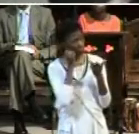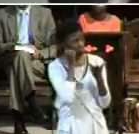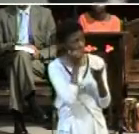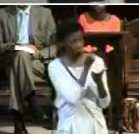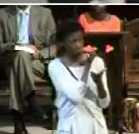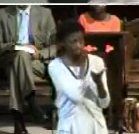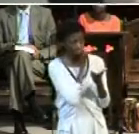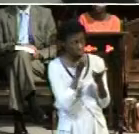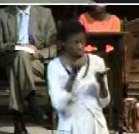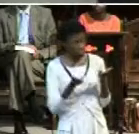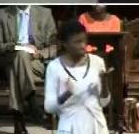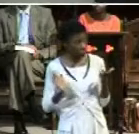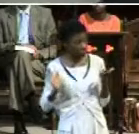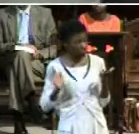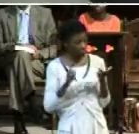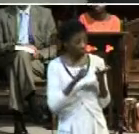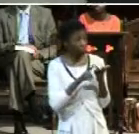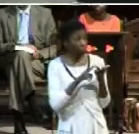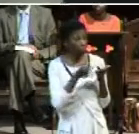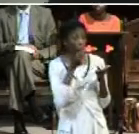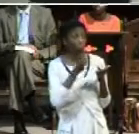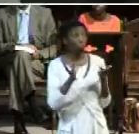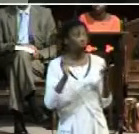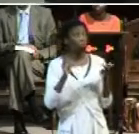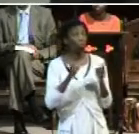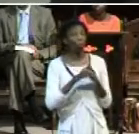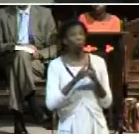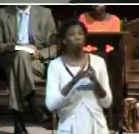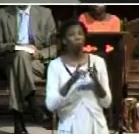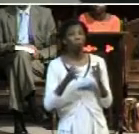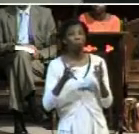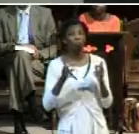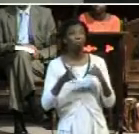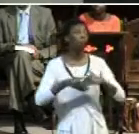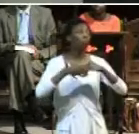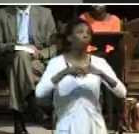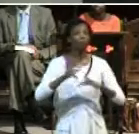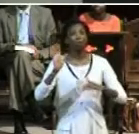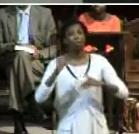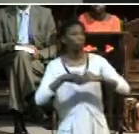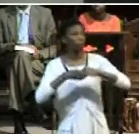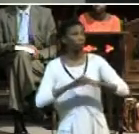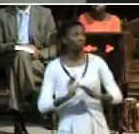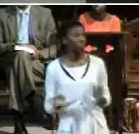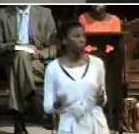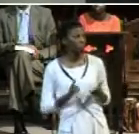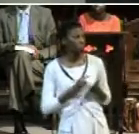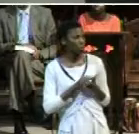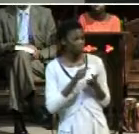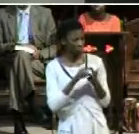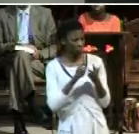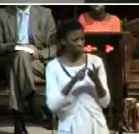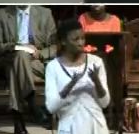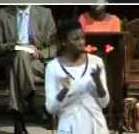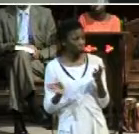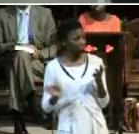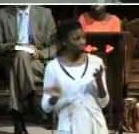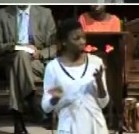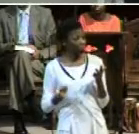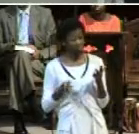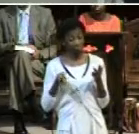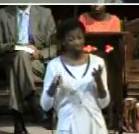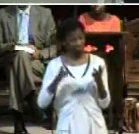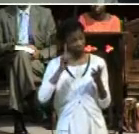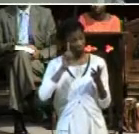embrassé, tu m'as tout juste, j'allais dire, en paraphrasant, serré la main. Simon, cette